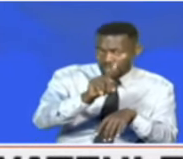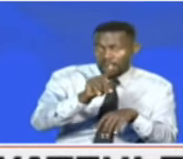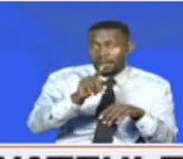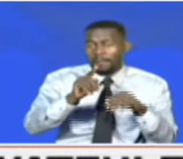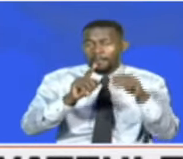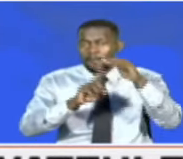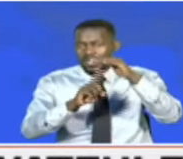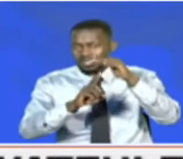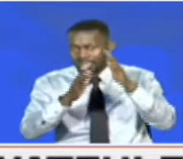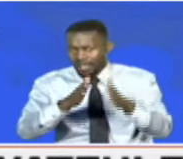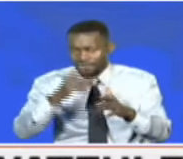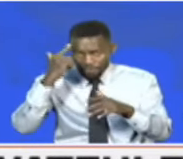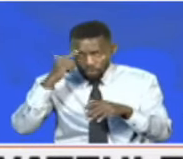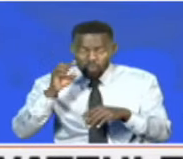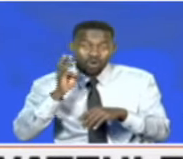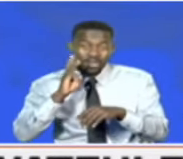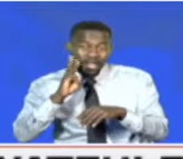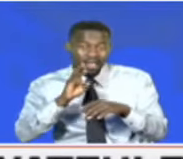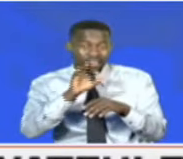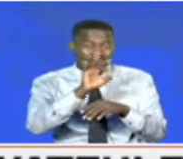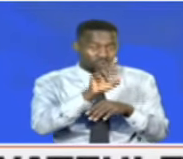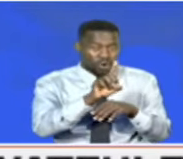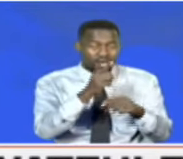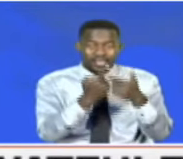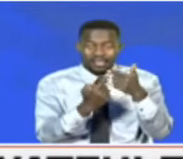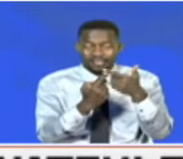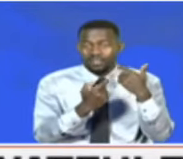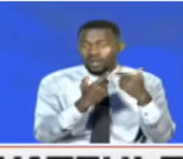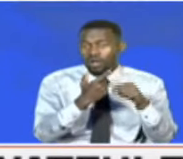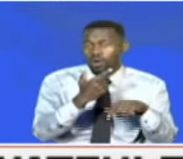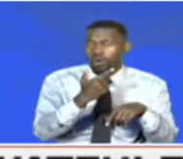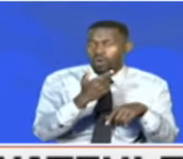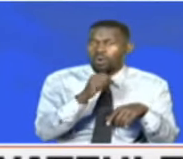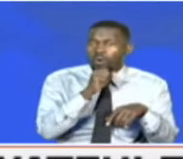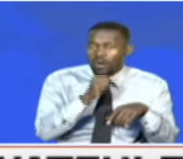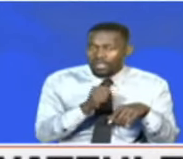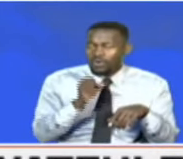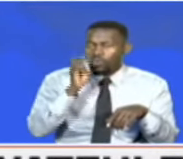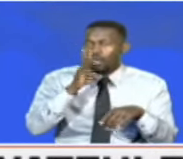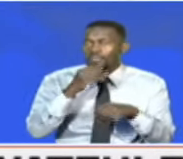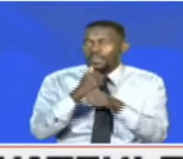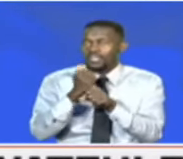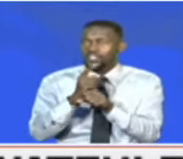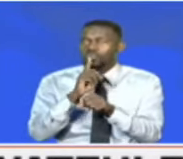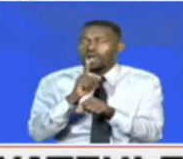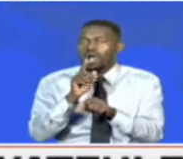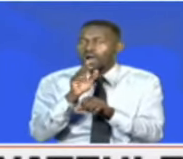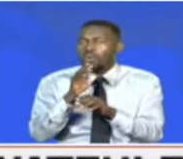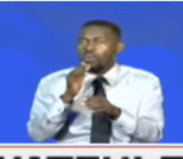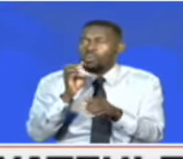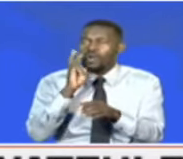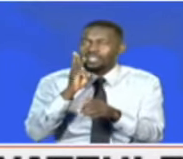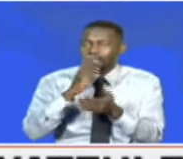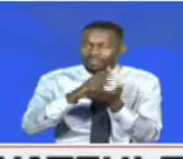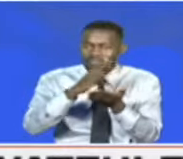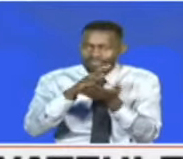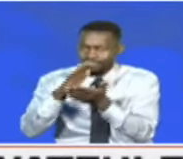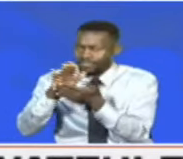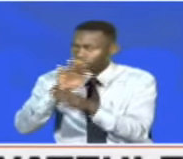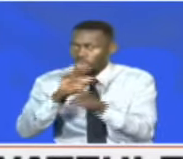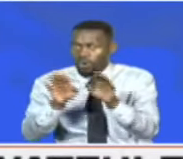miaka 32 akielezea kuwa atahakikisha kuwa maji kwa kila Mkenya imeafikiwa kama ruwaza mwaka